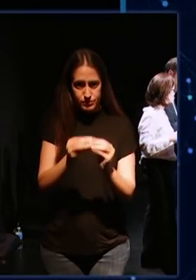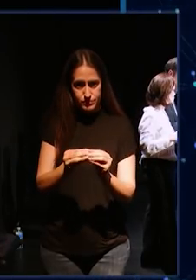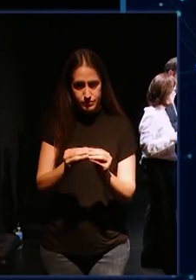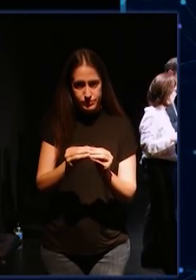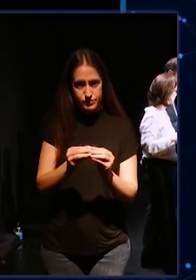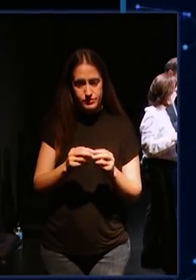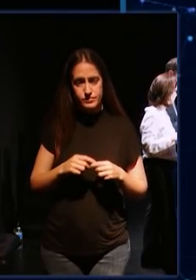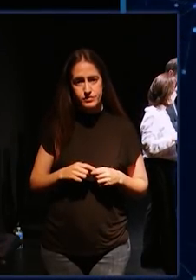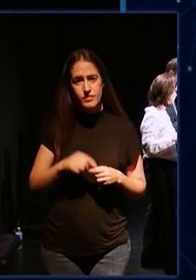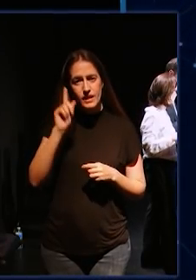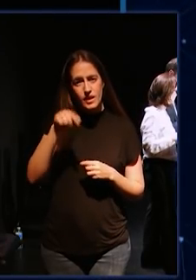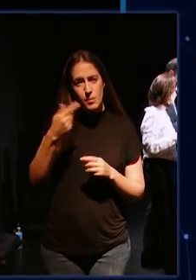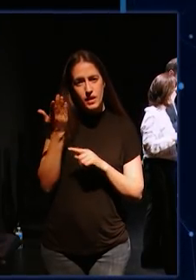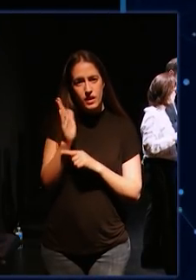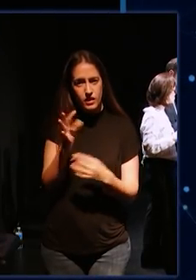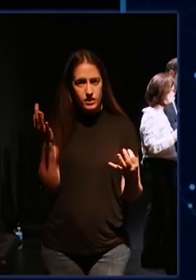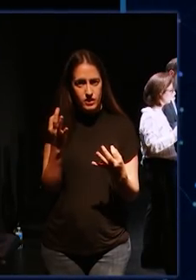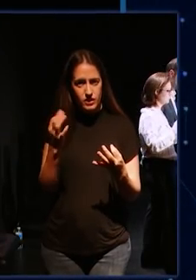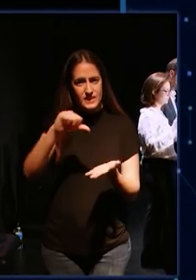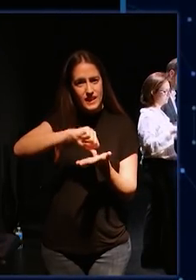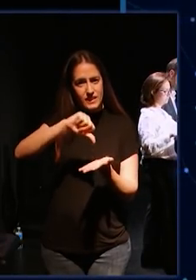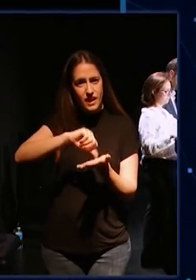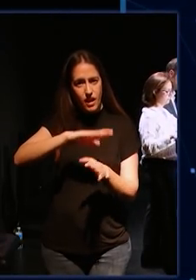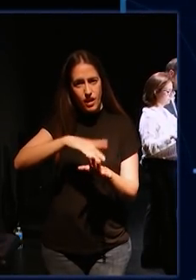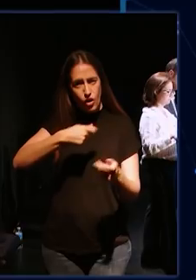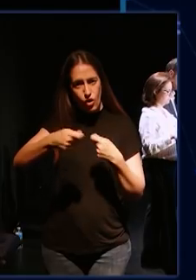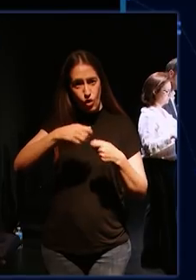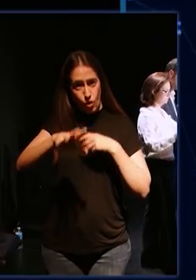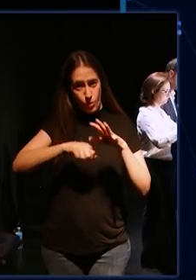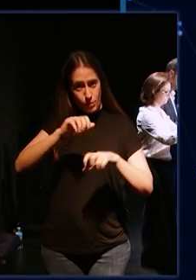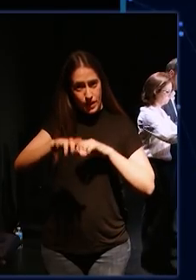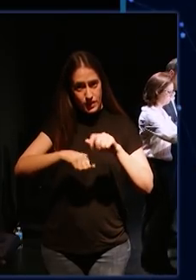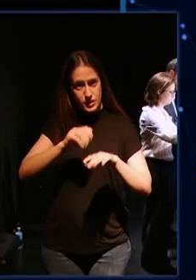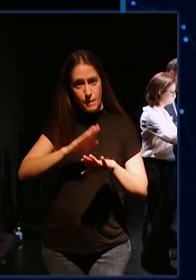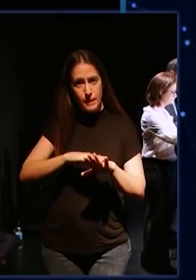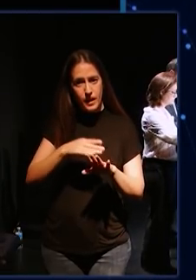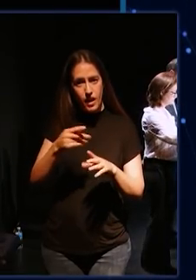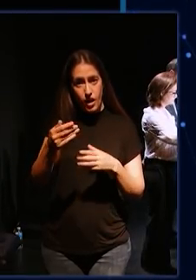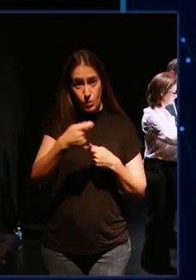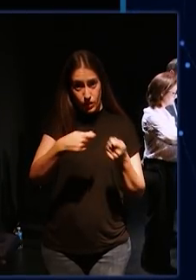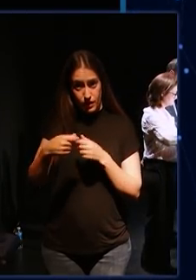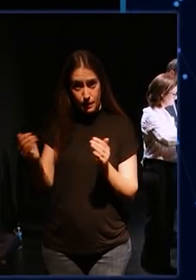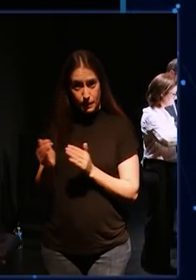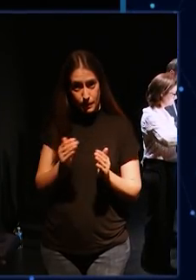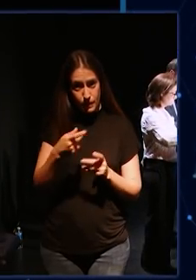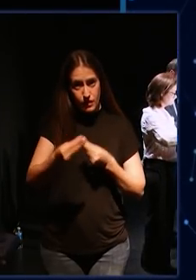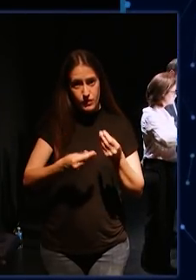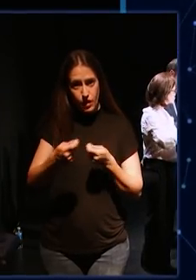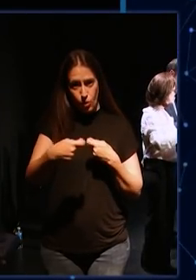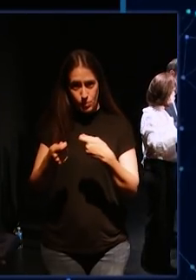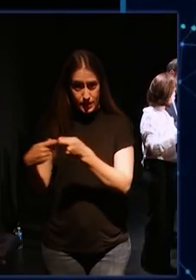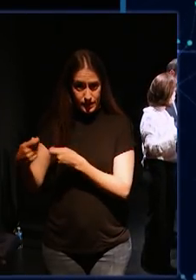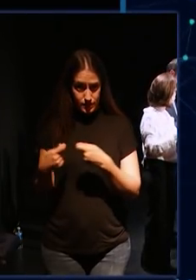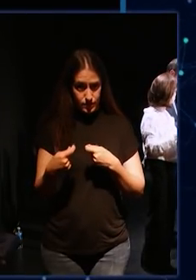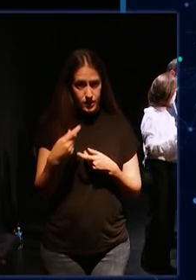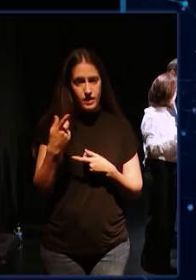elaborats. Proposem també una central de compres perquè el petit comerç pugui fer compres conjuntes, establint la cooperació entre ells i alhora